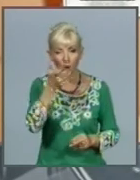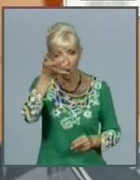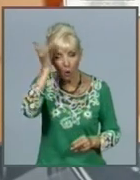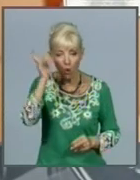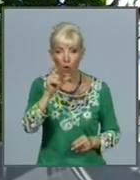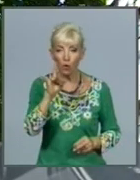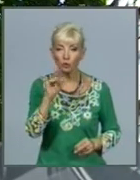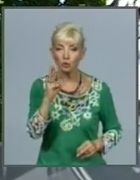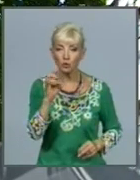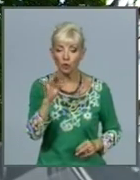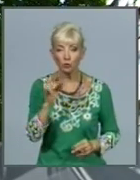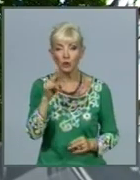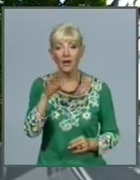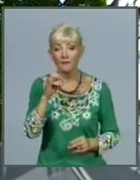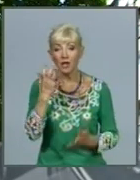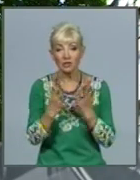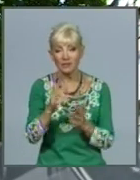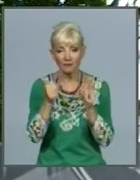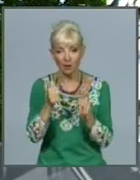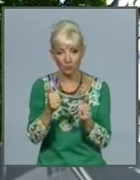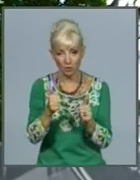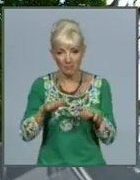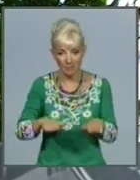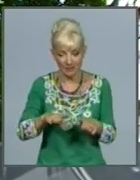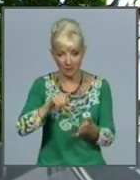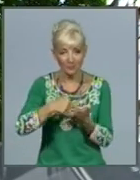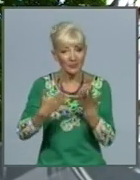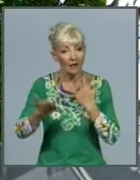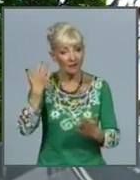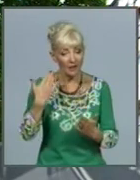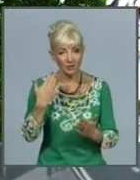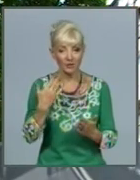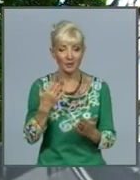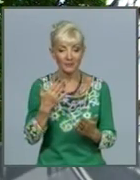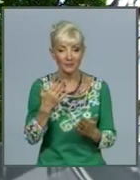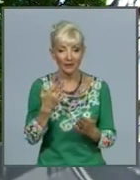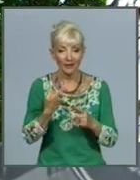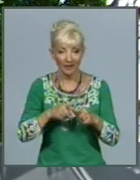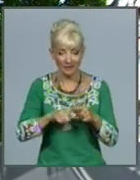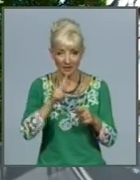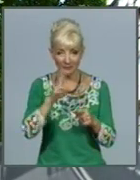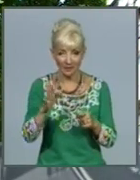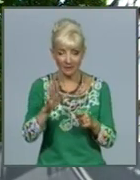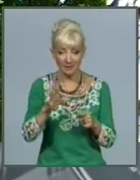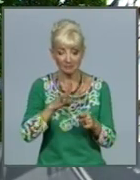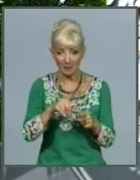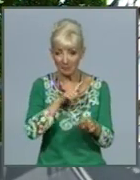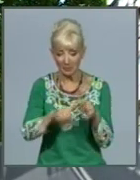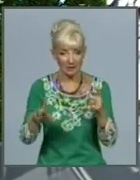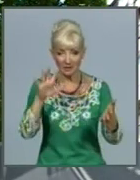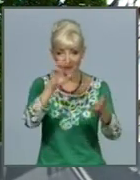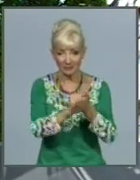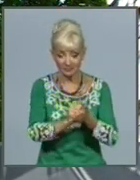гарному місці. Якщо раніше об'єкти недвіжності уходили як гарячі пирожки, і счет іноді йшов не